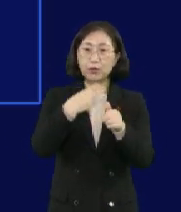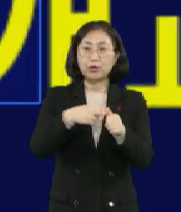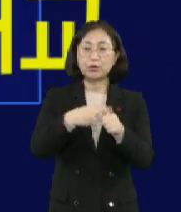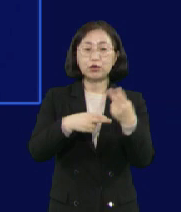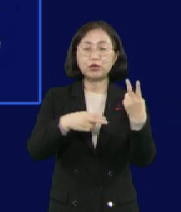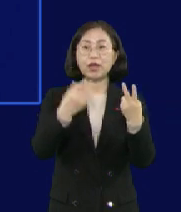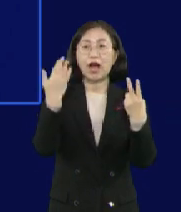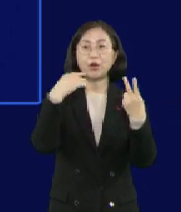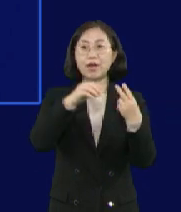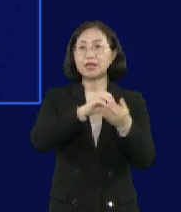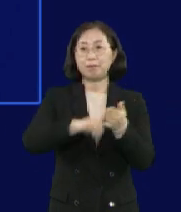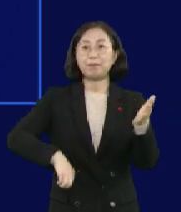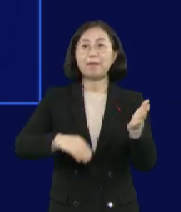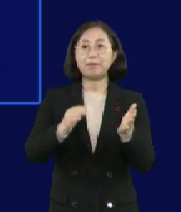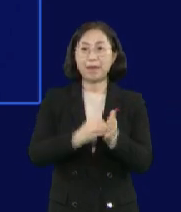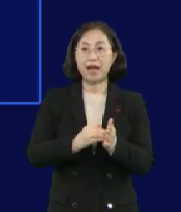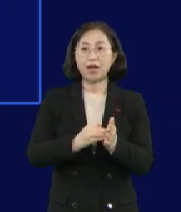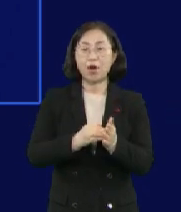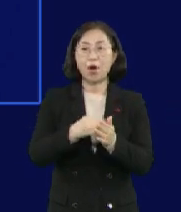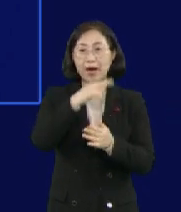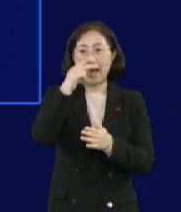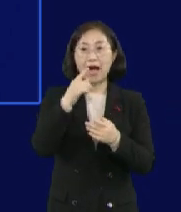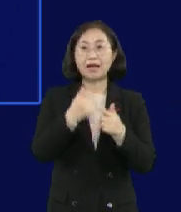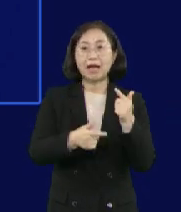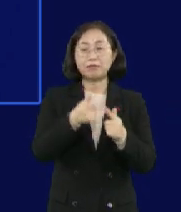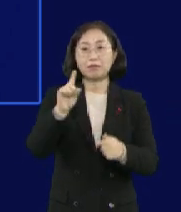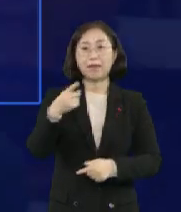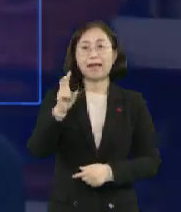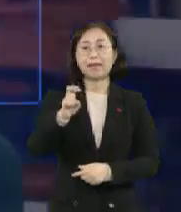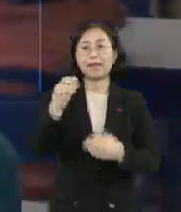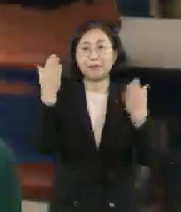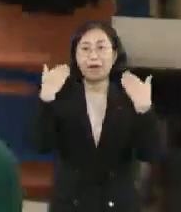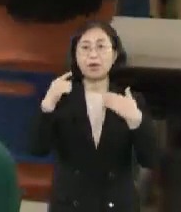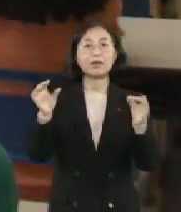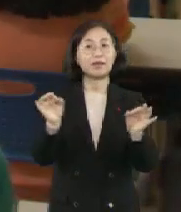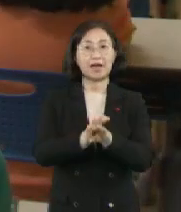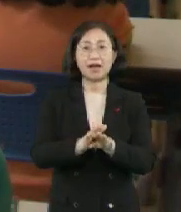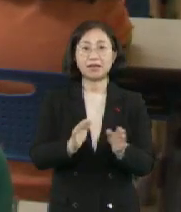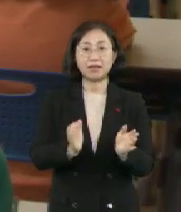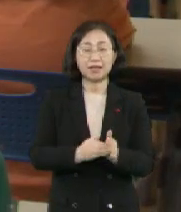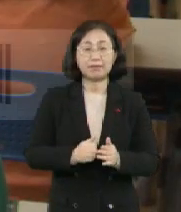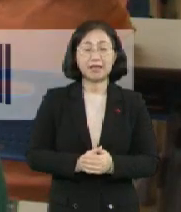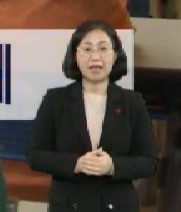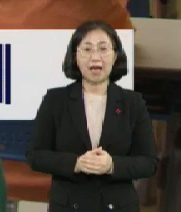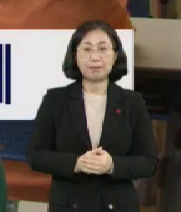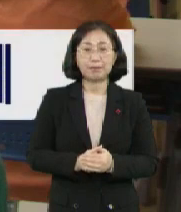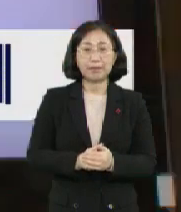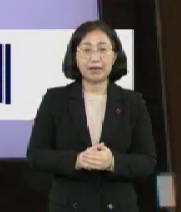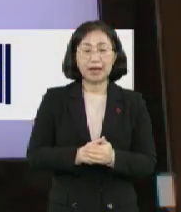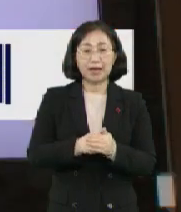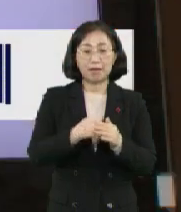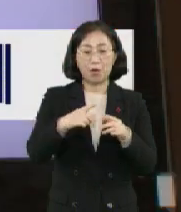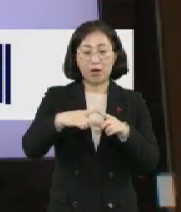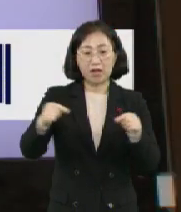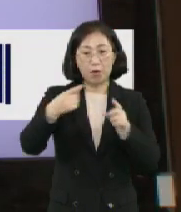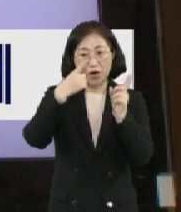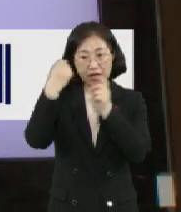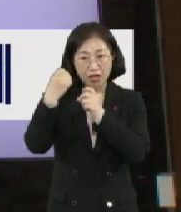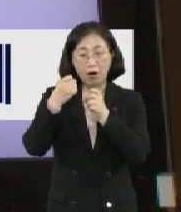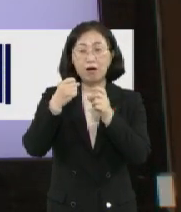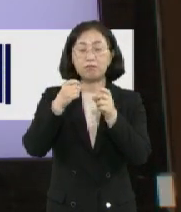없앴으며 가이지카 향나무는 120개 학교에서 사라졌습니다. 또 일제 기념물 철거 등 성과가